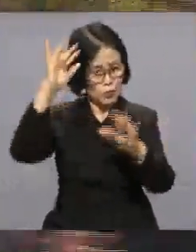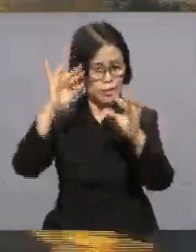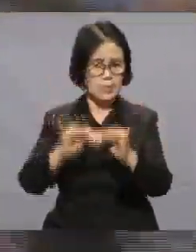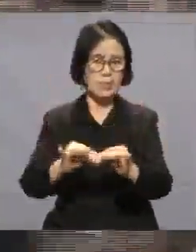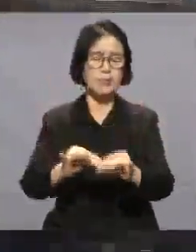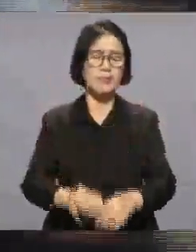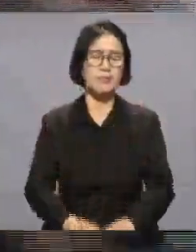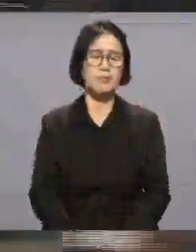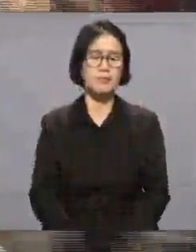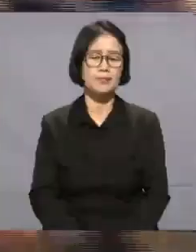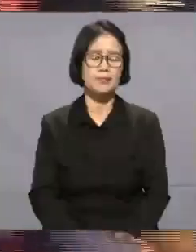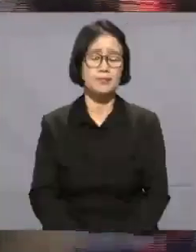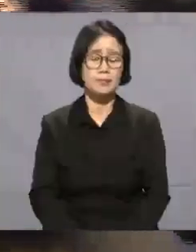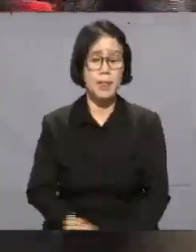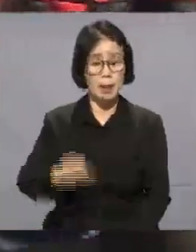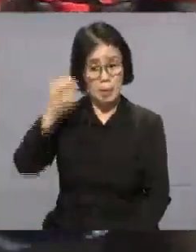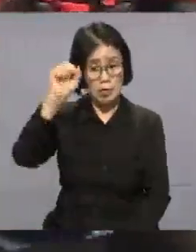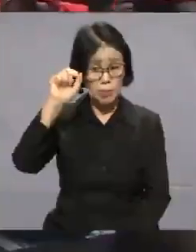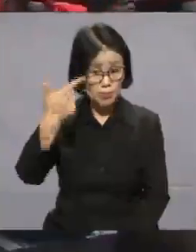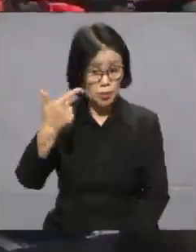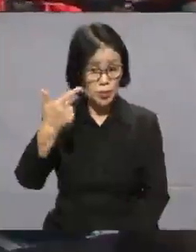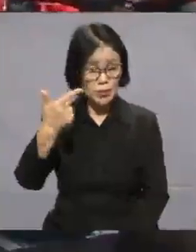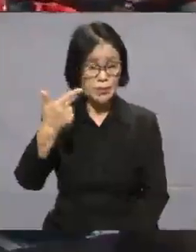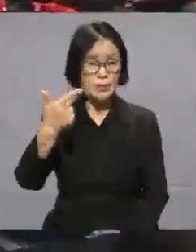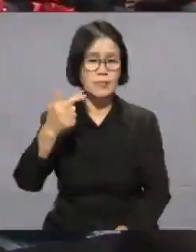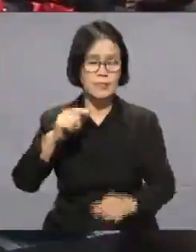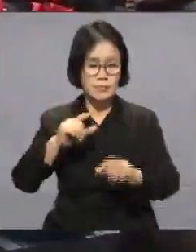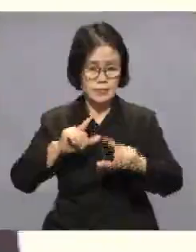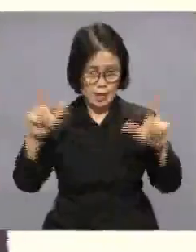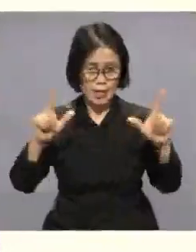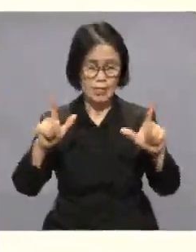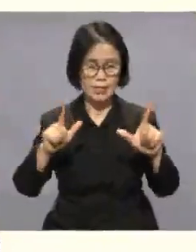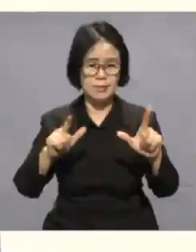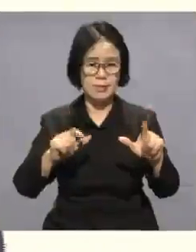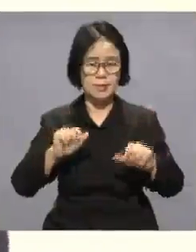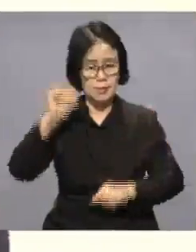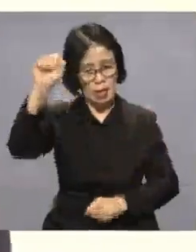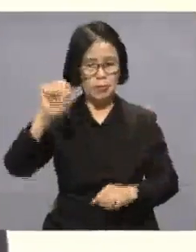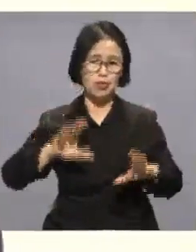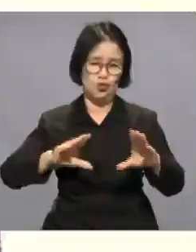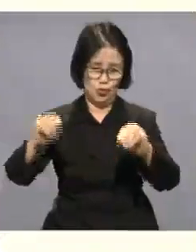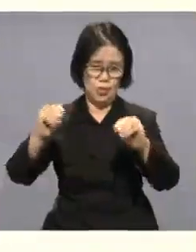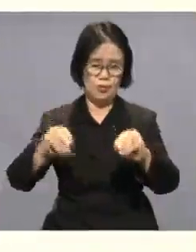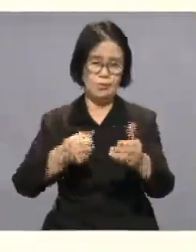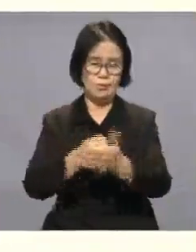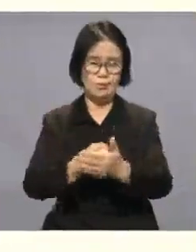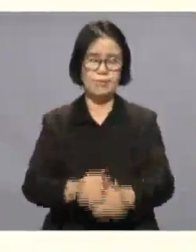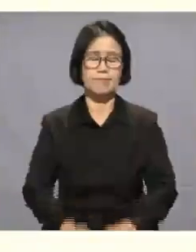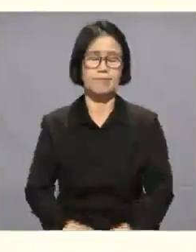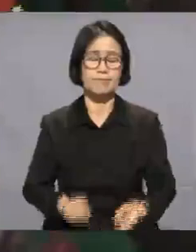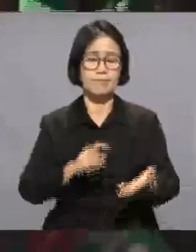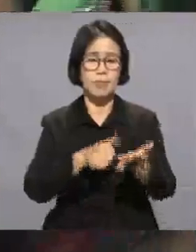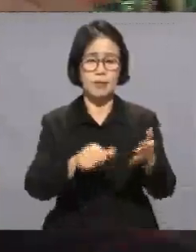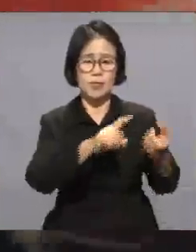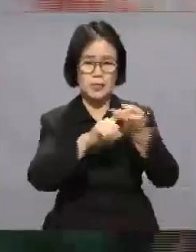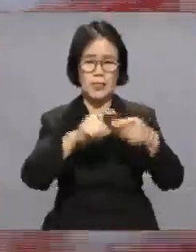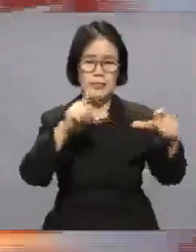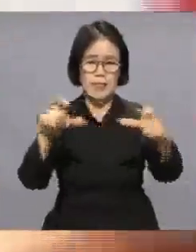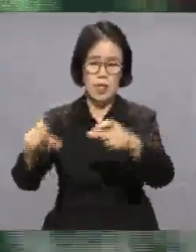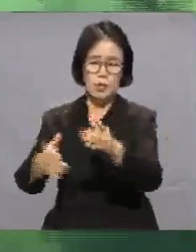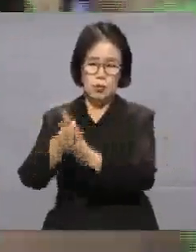찬성했습니다 파업 16일째 되는 날 총파업을 중단하기로 한 겁니다 화물연대는 각